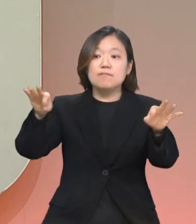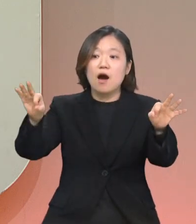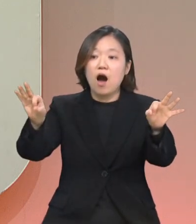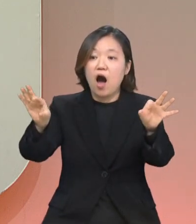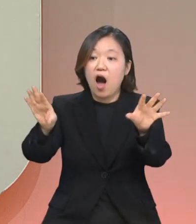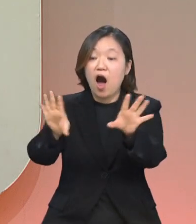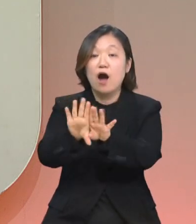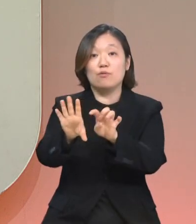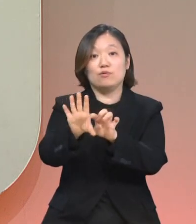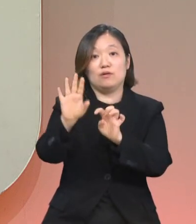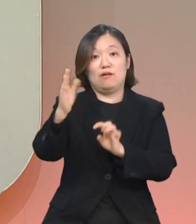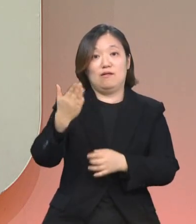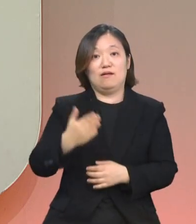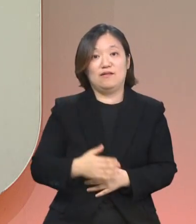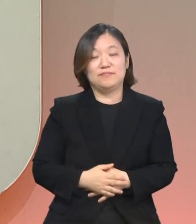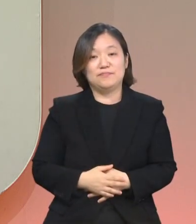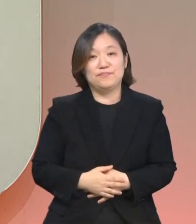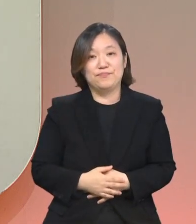신기하죠 여러분